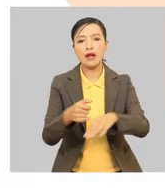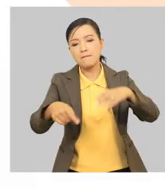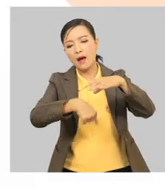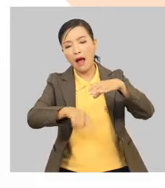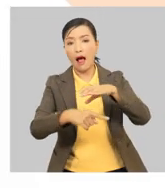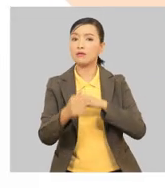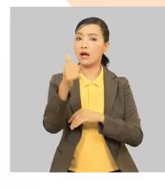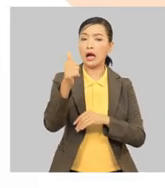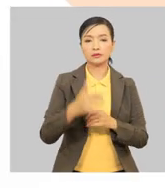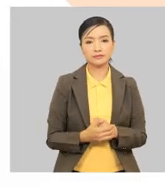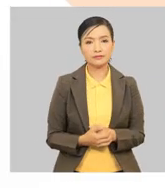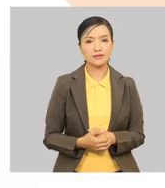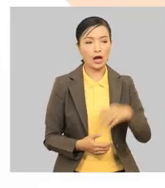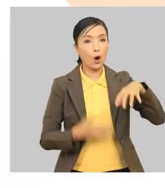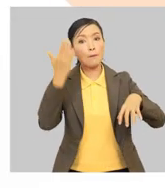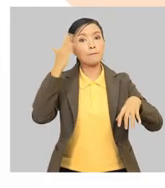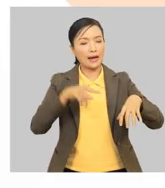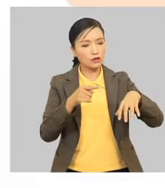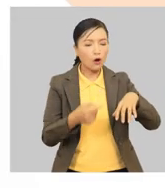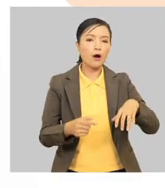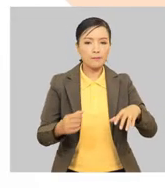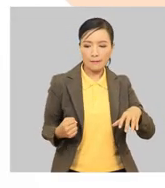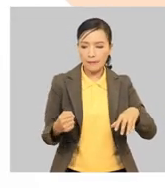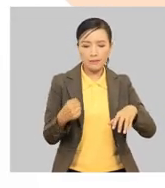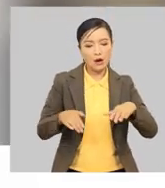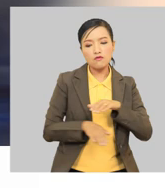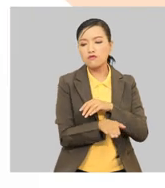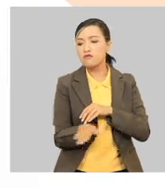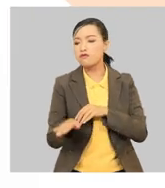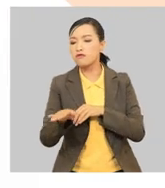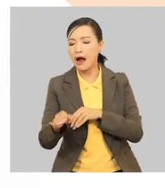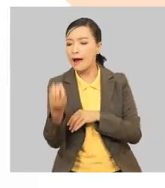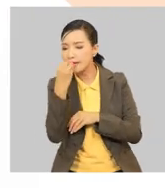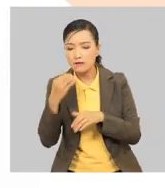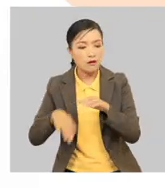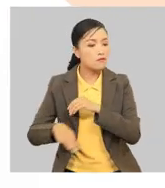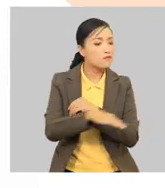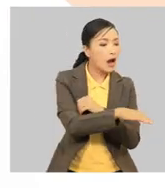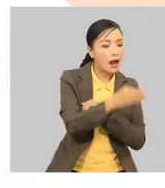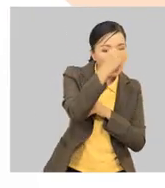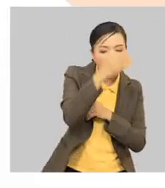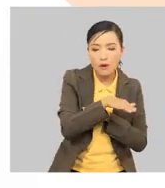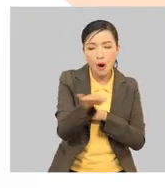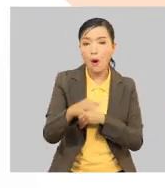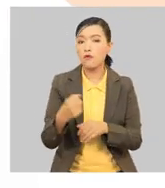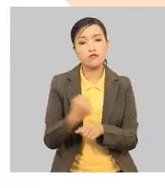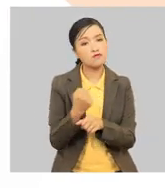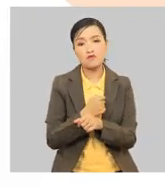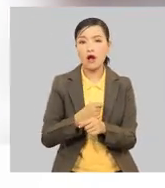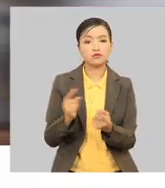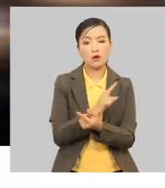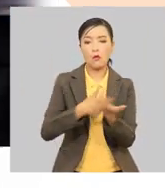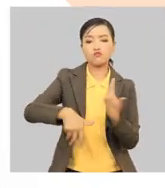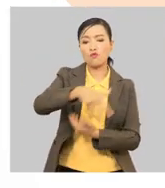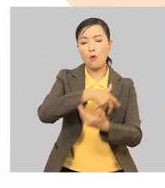ำให้เราสามารถเข็นรถเข็นเราจากหอไปที่ต่างๆไปโรงอาหารทุกอย่างได้ก็คือฝึกให้ชมพู่รู้จักใช้ชีวิต